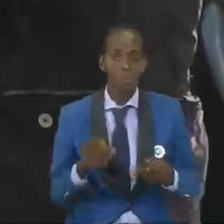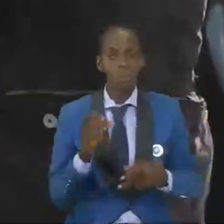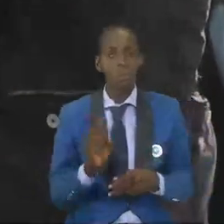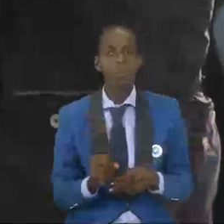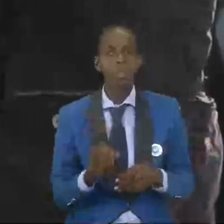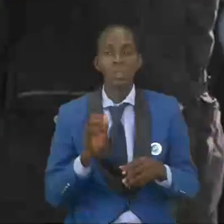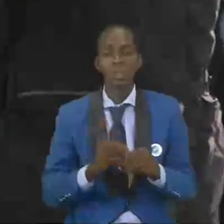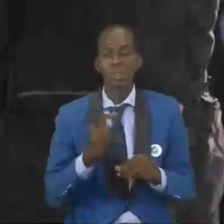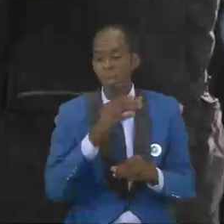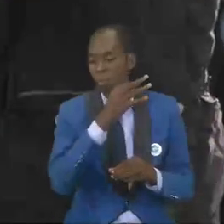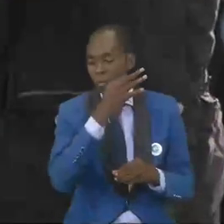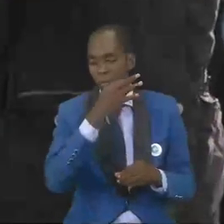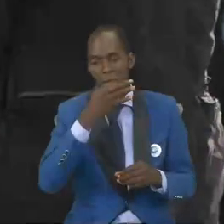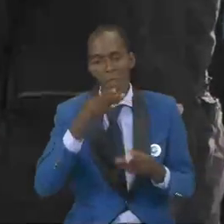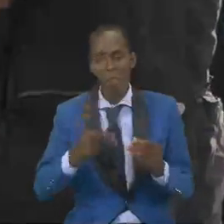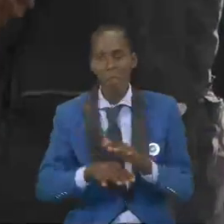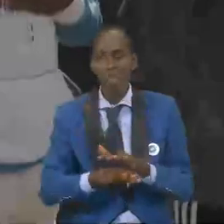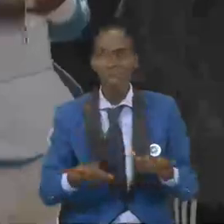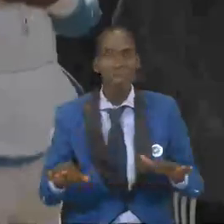Au bureau, au marché,